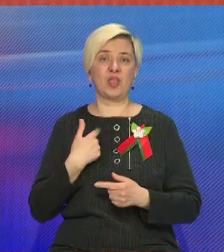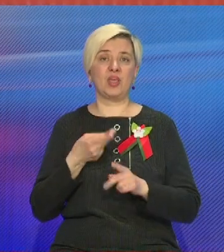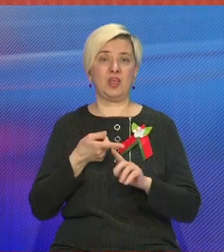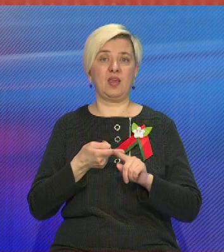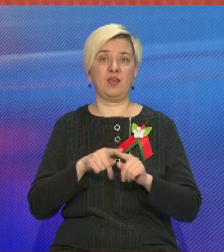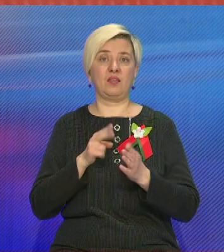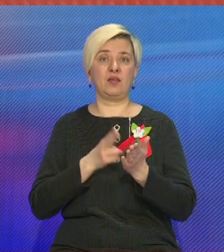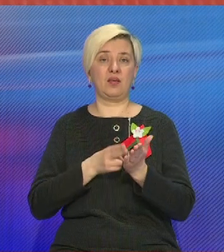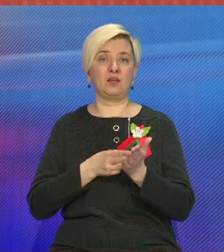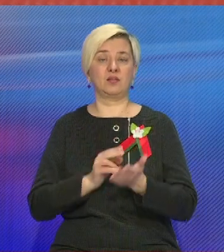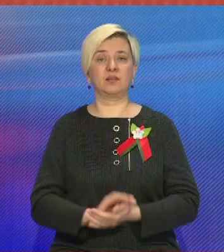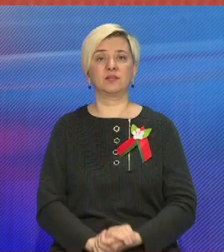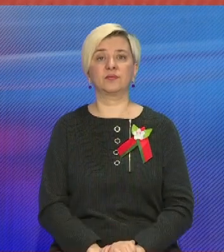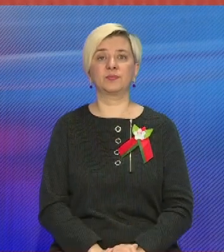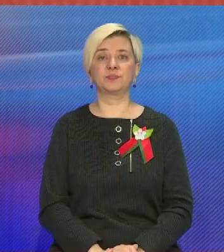доказательство.